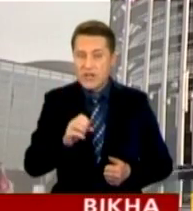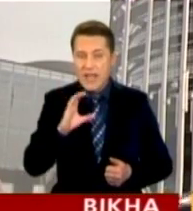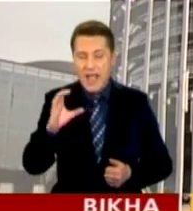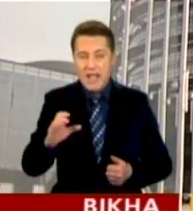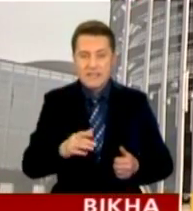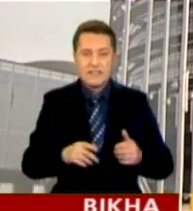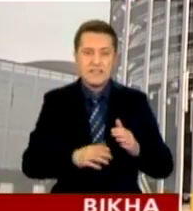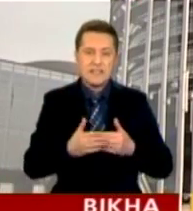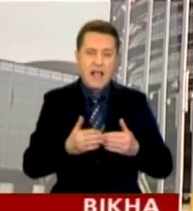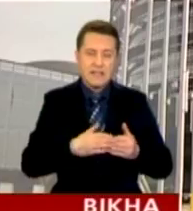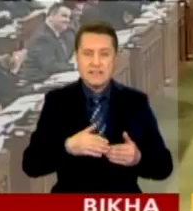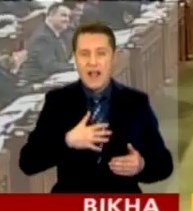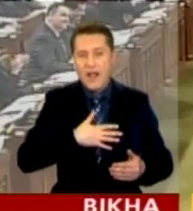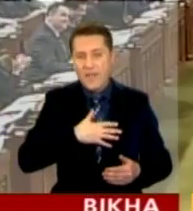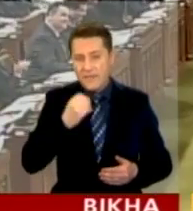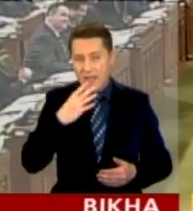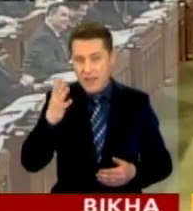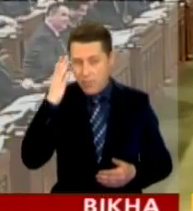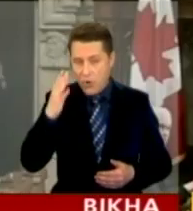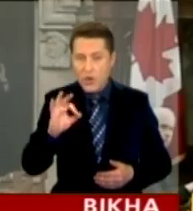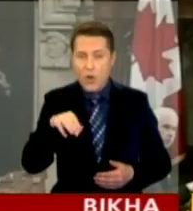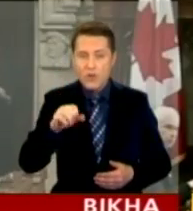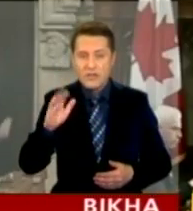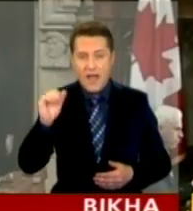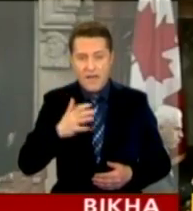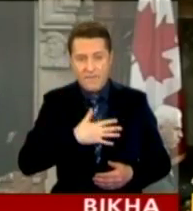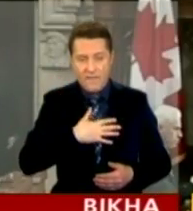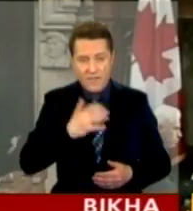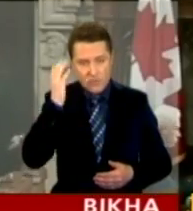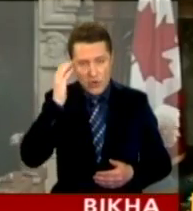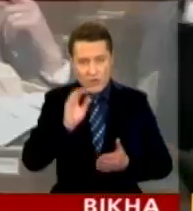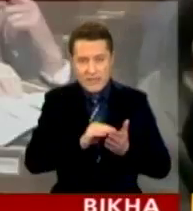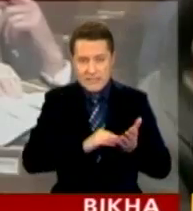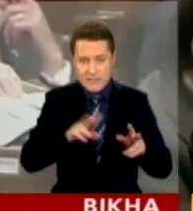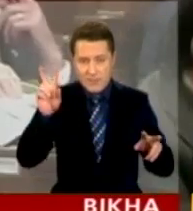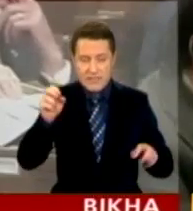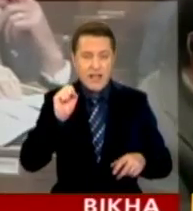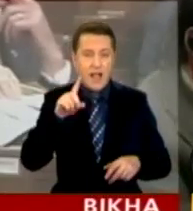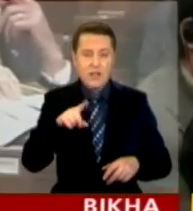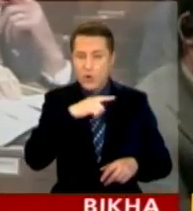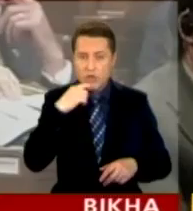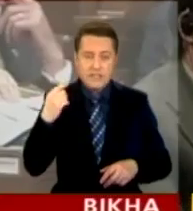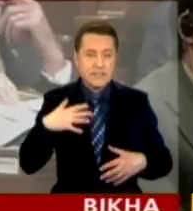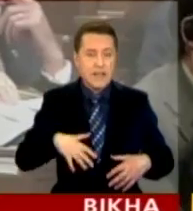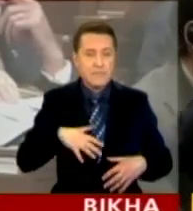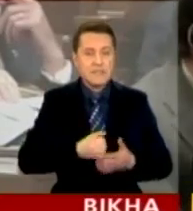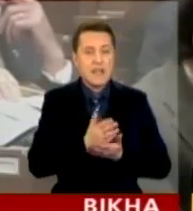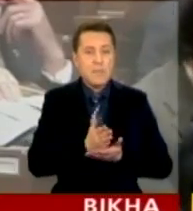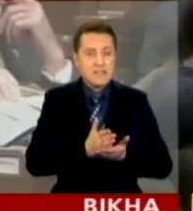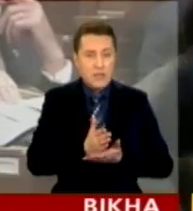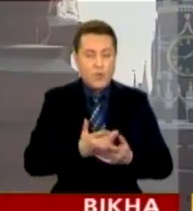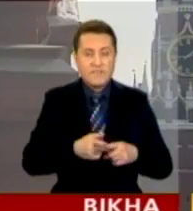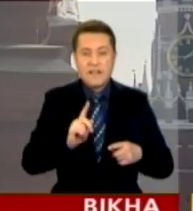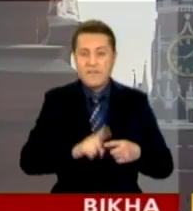запровадили Канада і Японія офіційна оттави у чорний список вписала імена 11тьх російських кримських посадовців